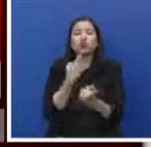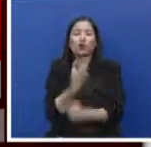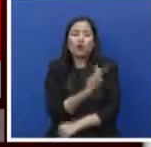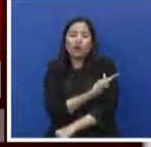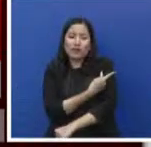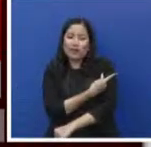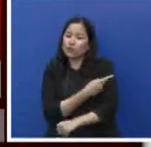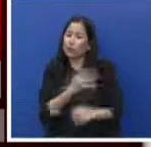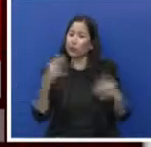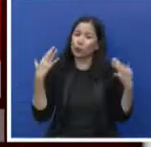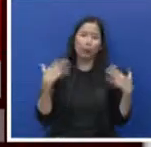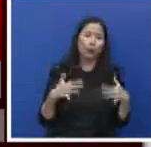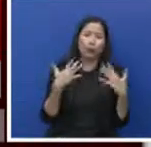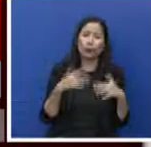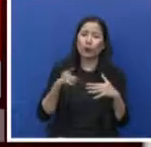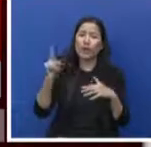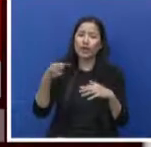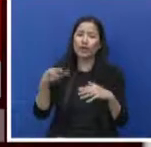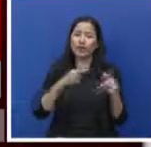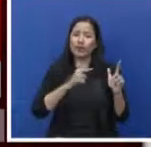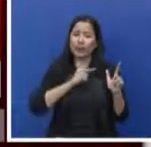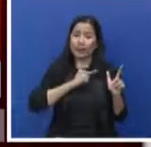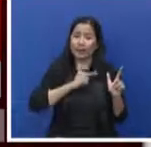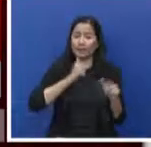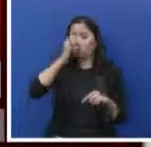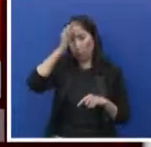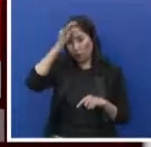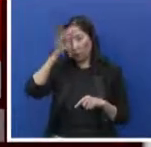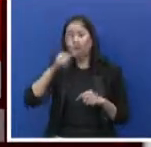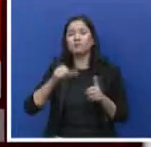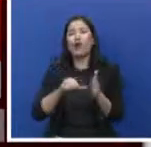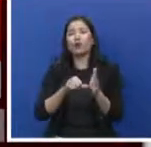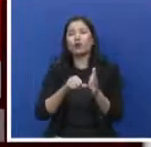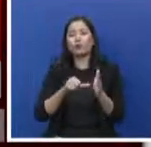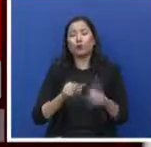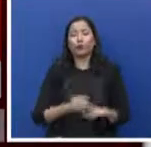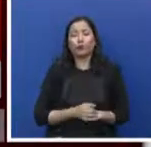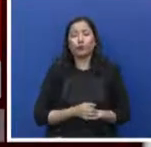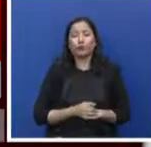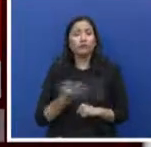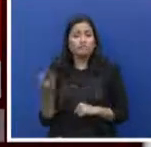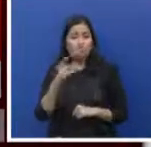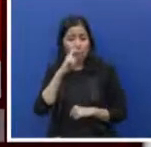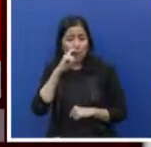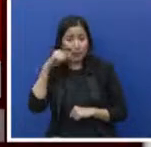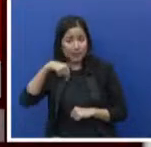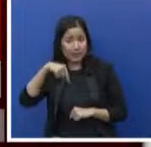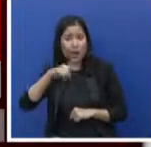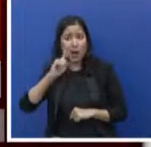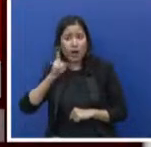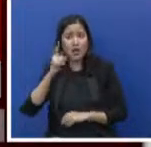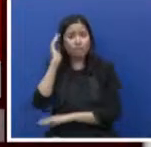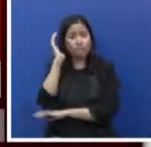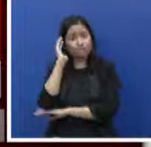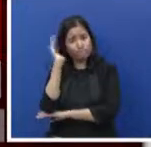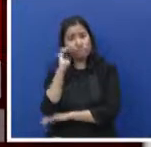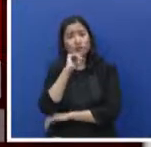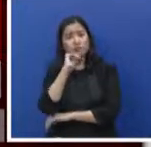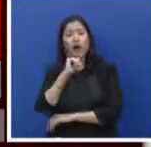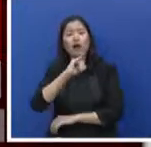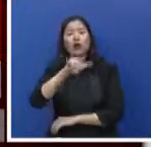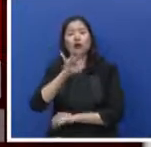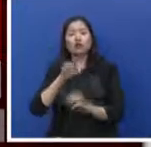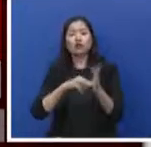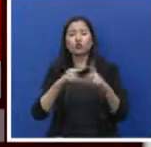vaksinator juga cukup luar biasa, khususnya dari aparat TNI Polri ya Pak ya, untuk membantu pemerintah di sendiri. Bapak di sini sudah ada di studio, ada Bung